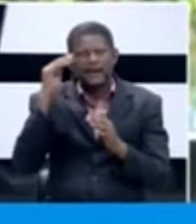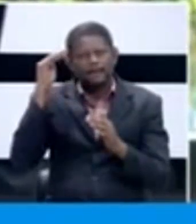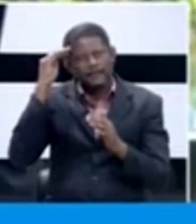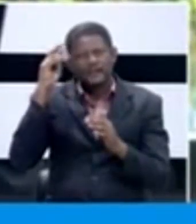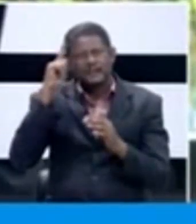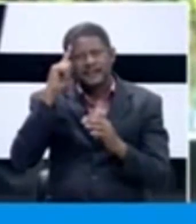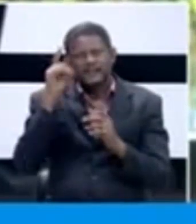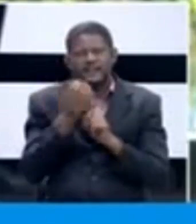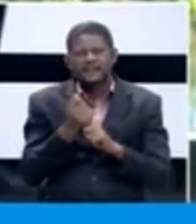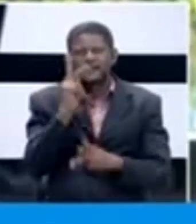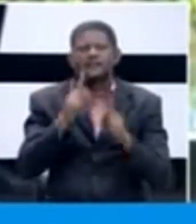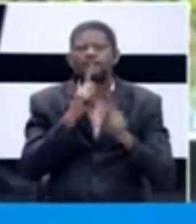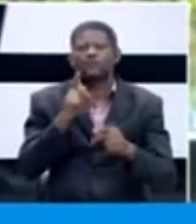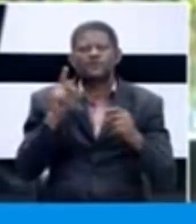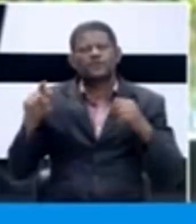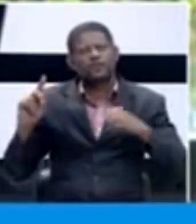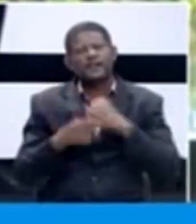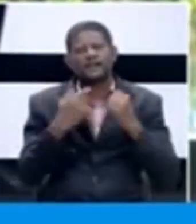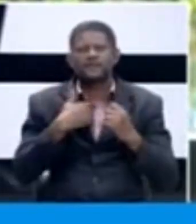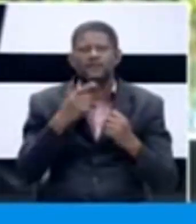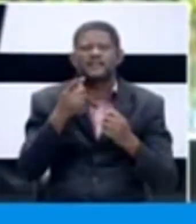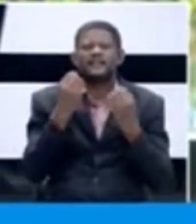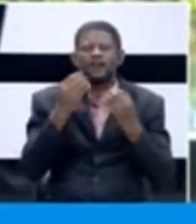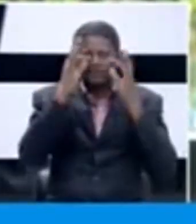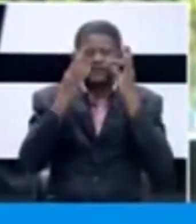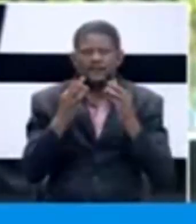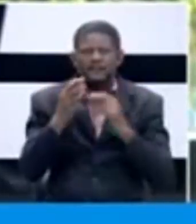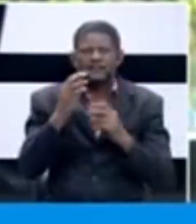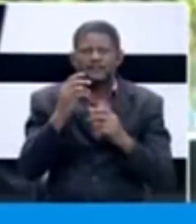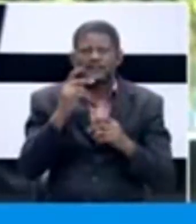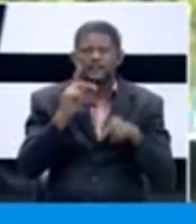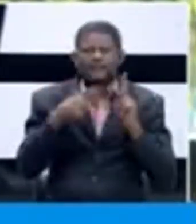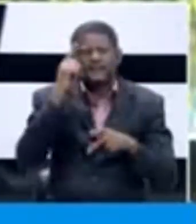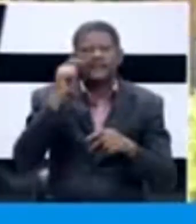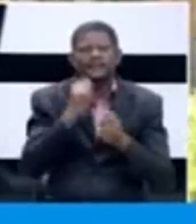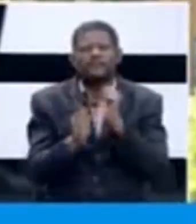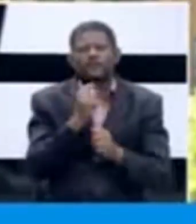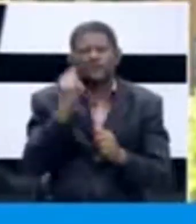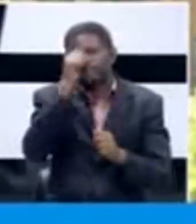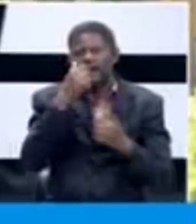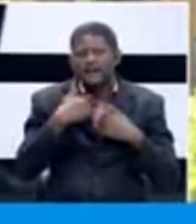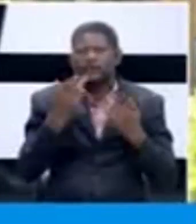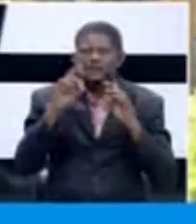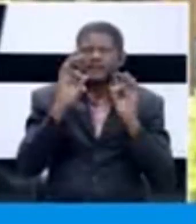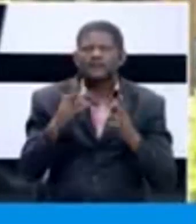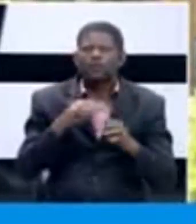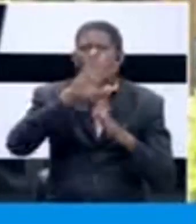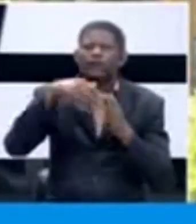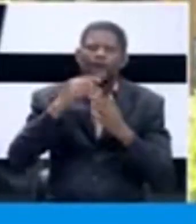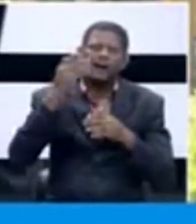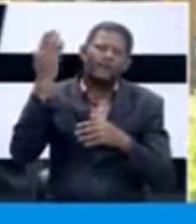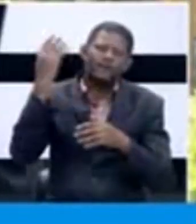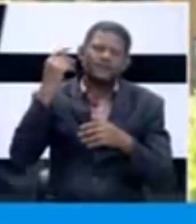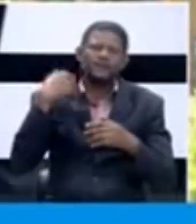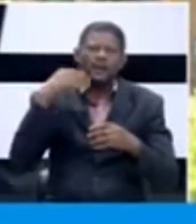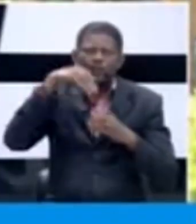ህዝቢ እኮ እዩ ዝውቃዕ ዘሎ። ነዚ ንምጥፋይ ወሲዶም ኣለው። እዚ ትግራይ መጠፊኡ ኢትዮጵያ ኣላ ደየላ ኣይፈልጥን ኣነ ኩሎም ድየ ዘለው ቶም ኣብ ውሽጢ ኣዲስ